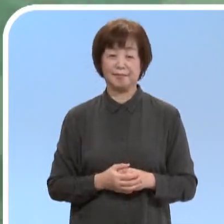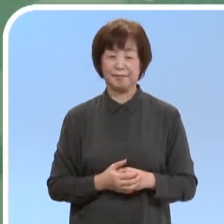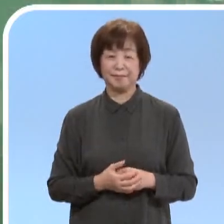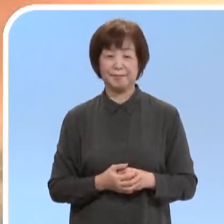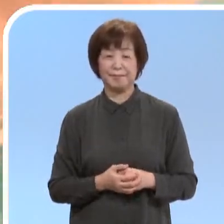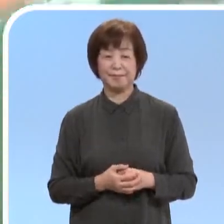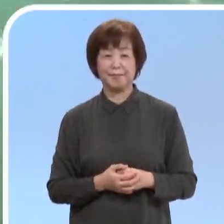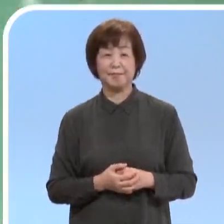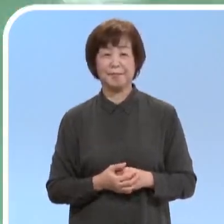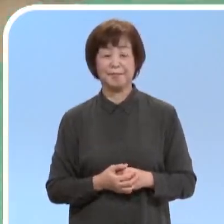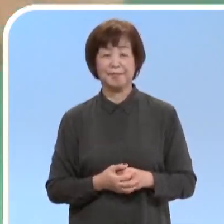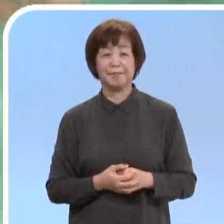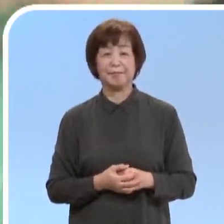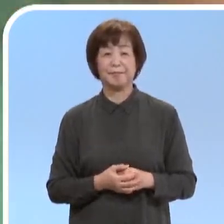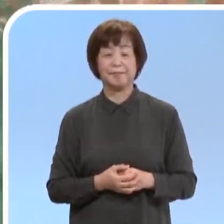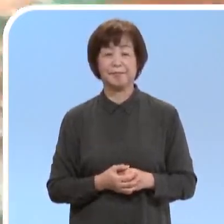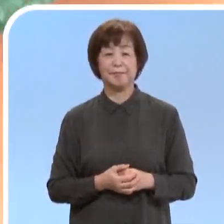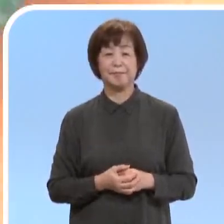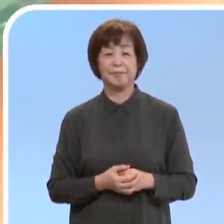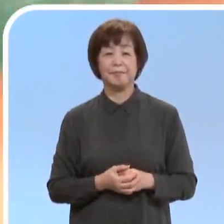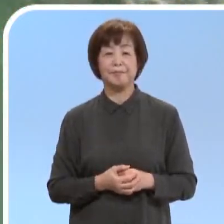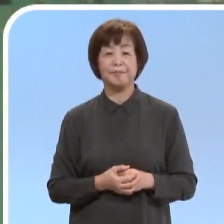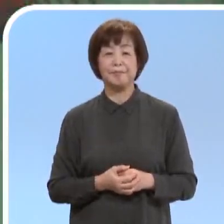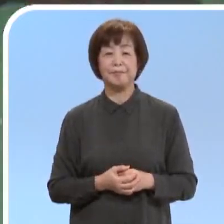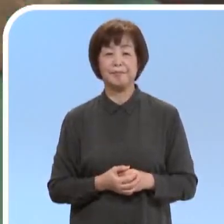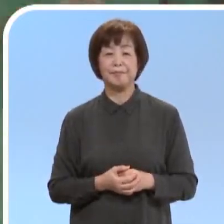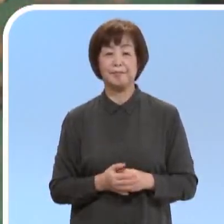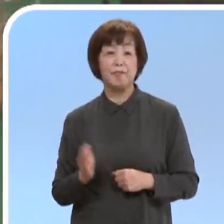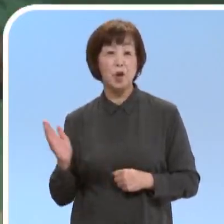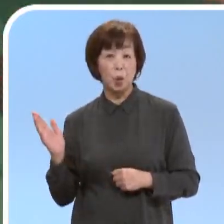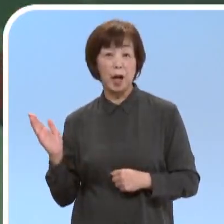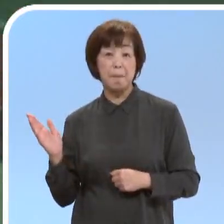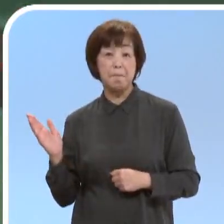何のけだ早れだあ